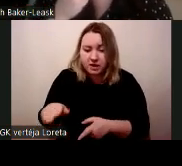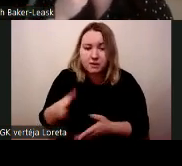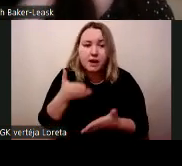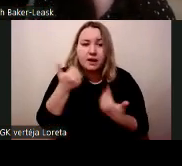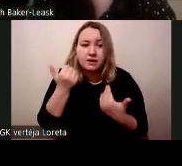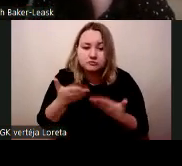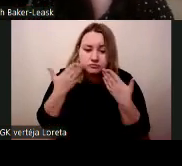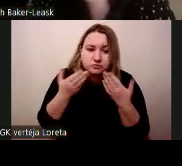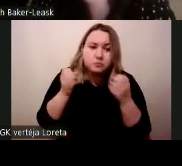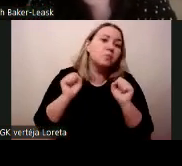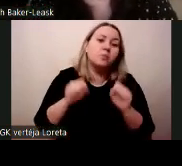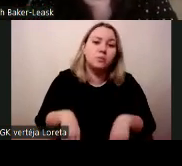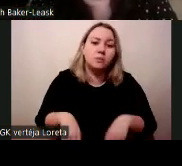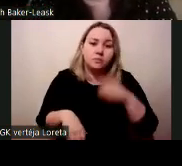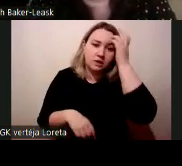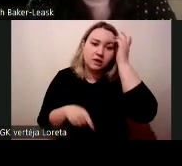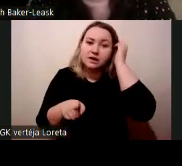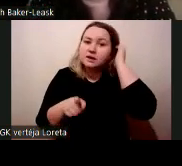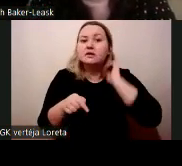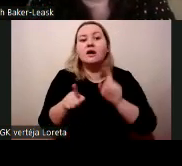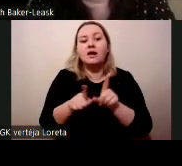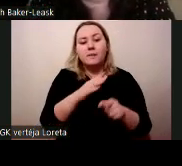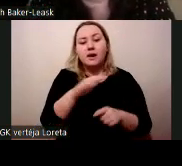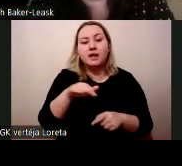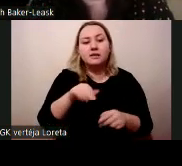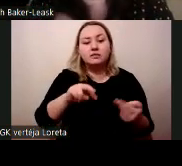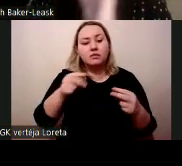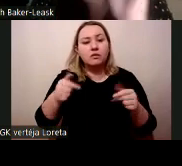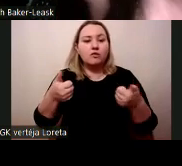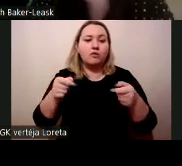tų lentynų sandėliais. Jokių būdų.